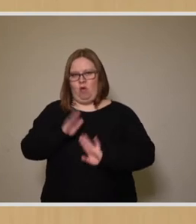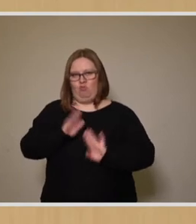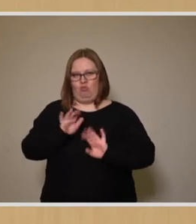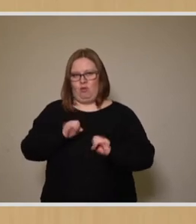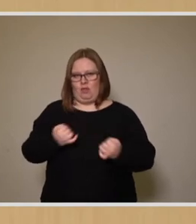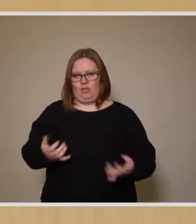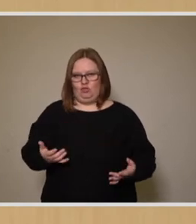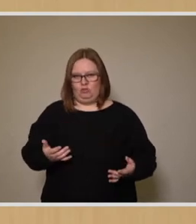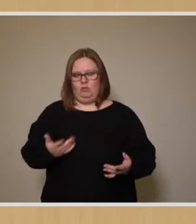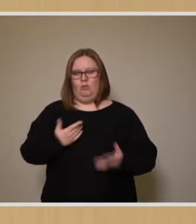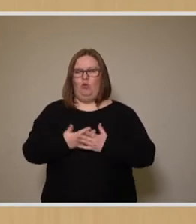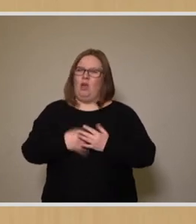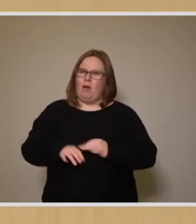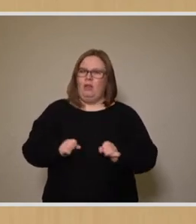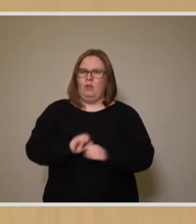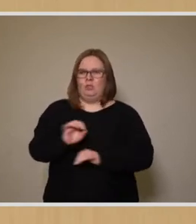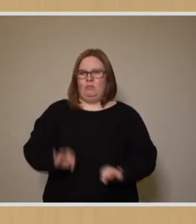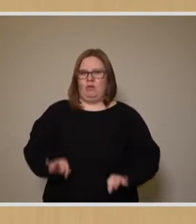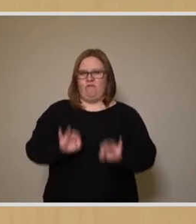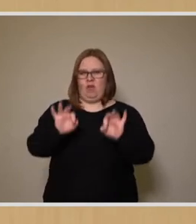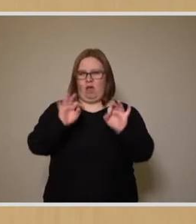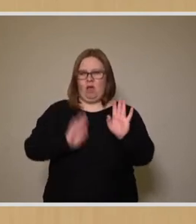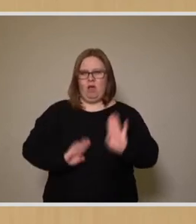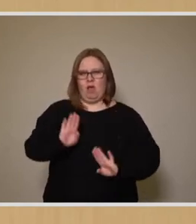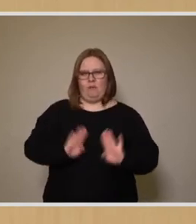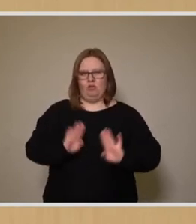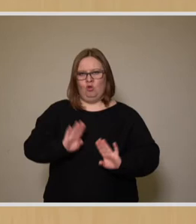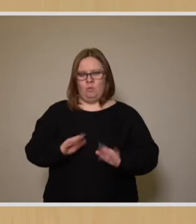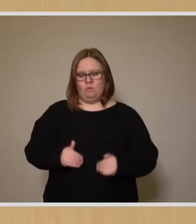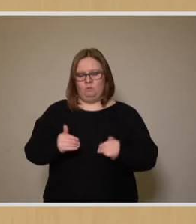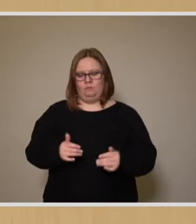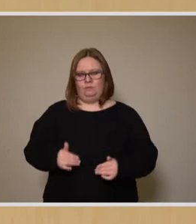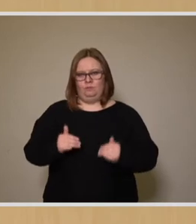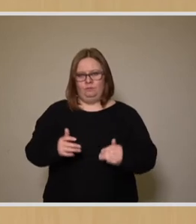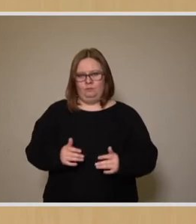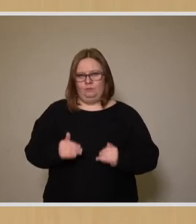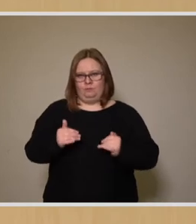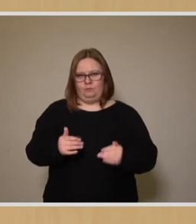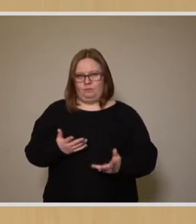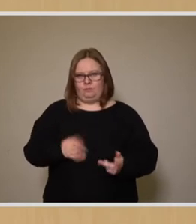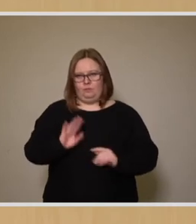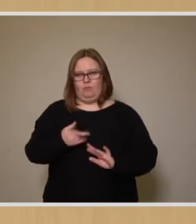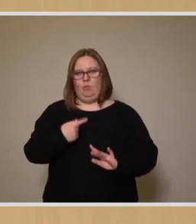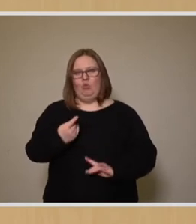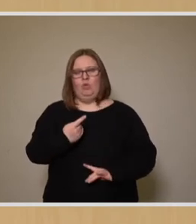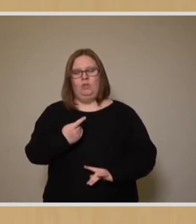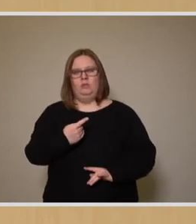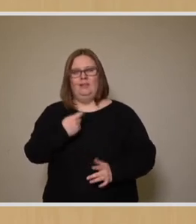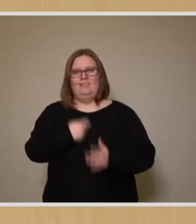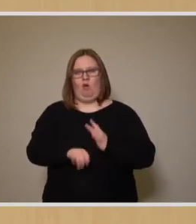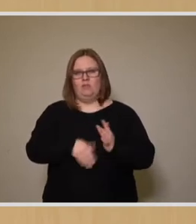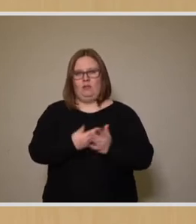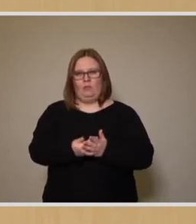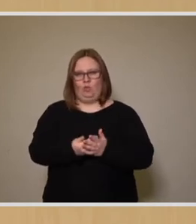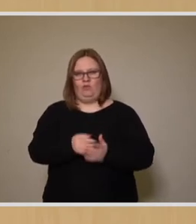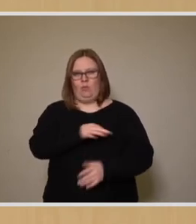abzustimmen, besteht doch die Gefahr, dass wir die Abstimmung so lange verzögern, dass das Kaufsangebot